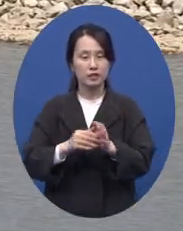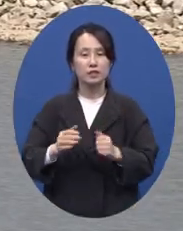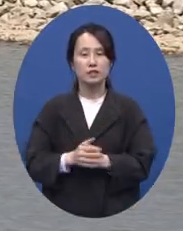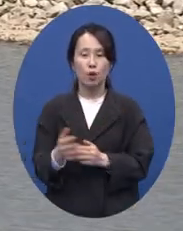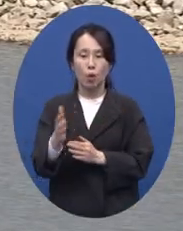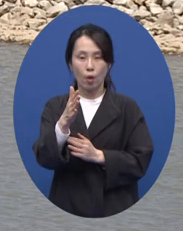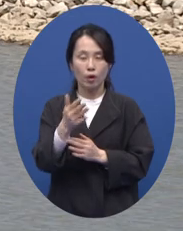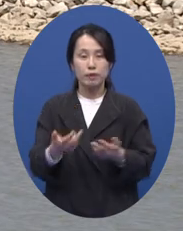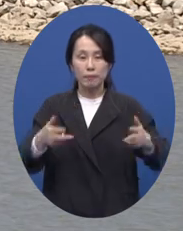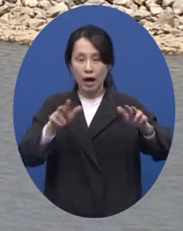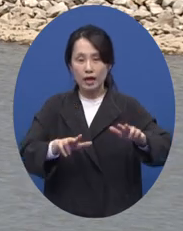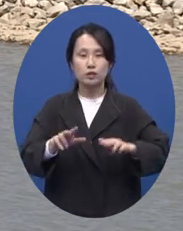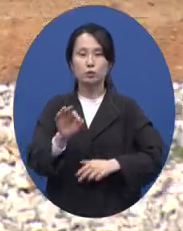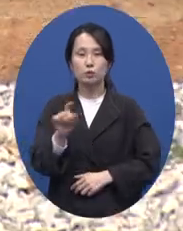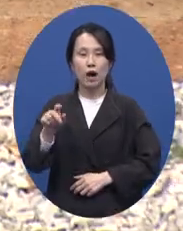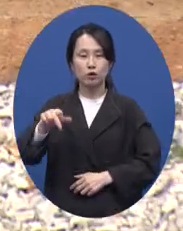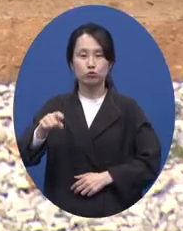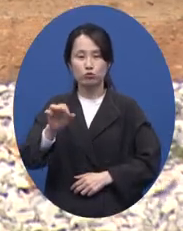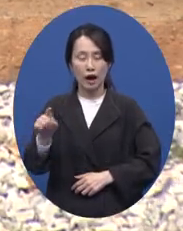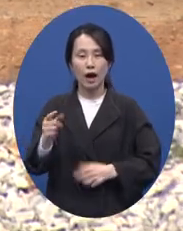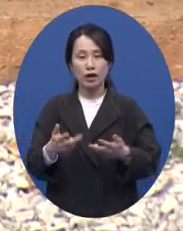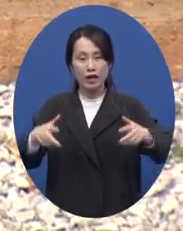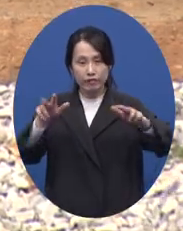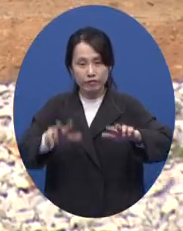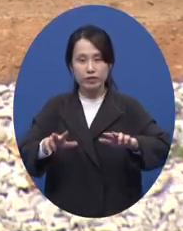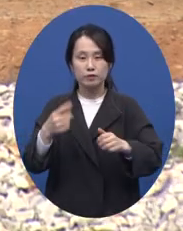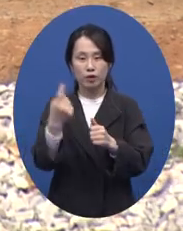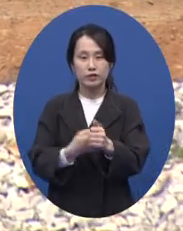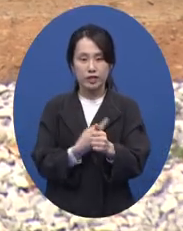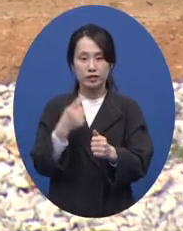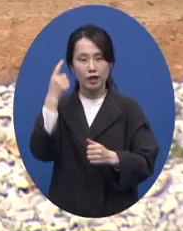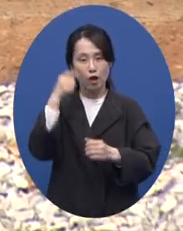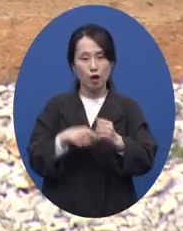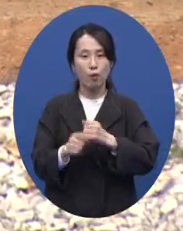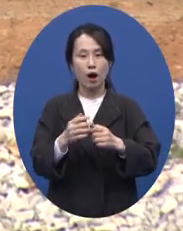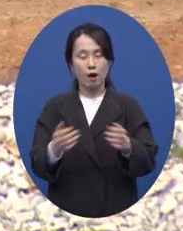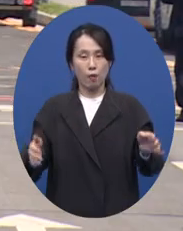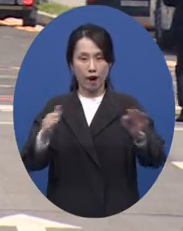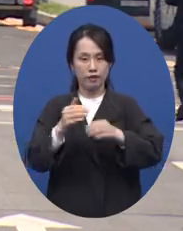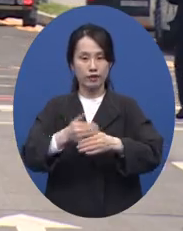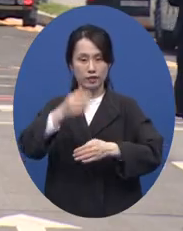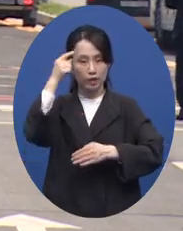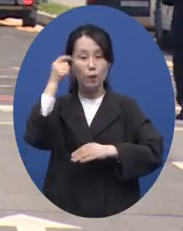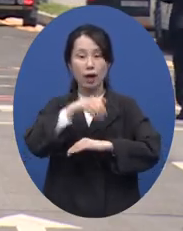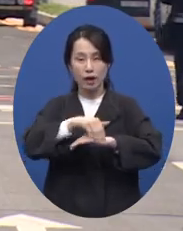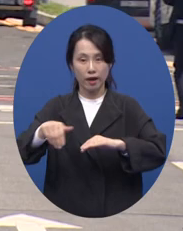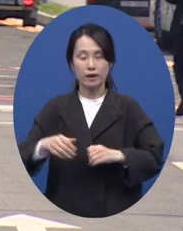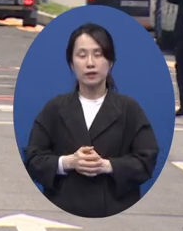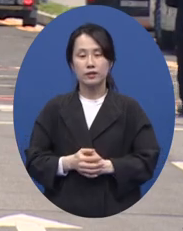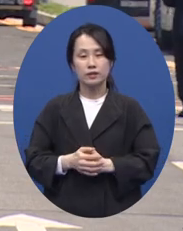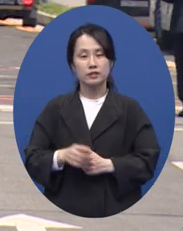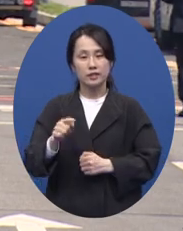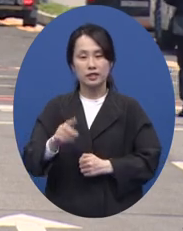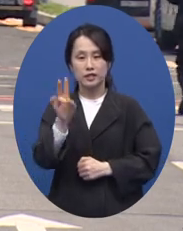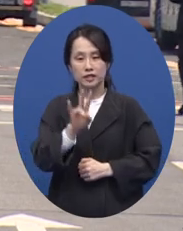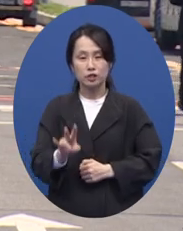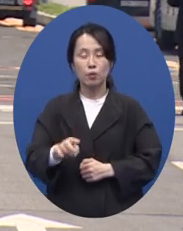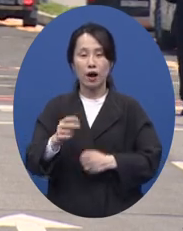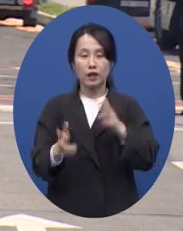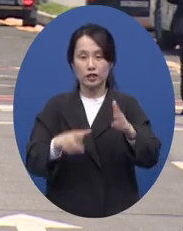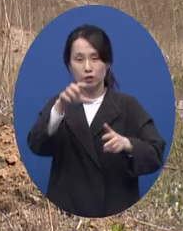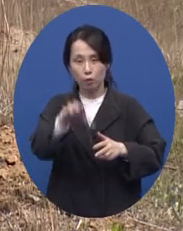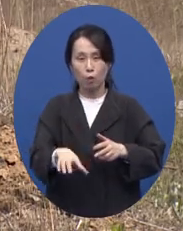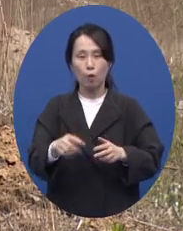관상어 테마파크와 아쿠아 핀랜드 해양생태계 아깐 등이 들어설 예정 제조업 중심이던 씨와 산업단지는